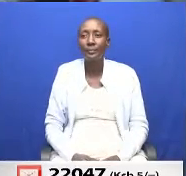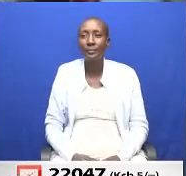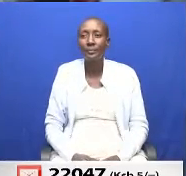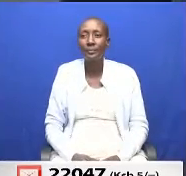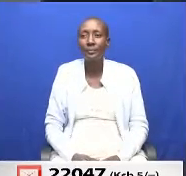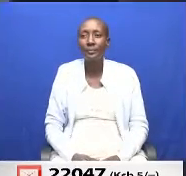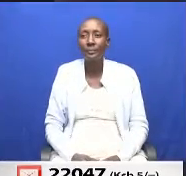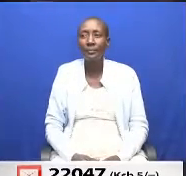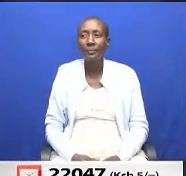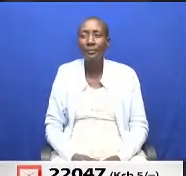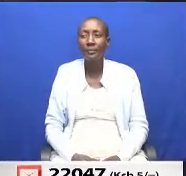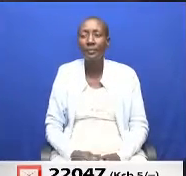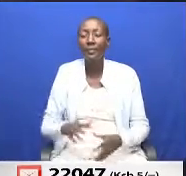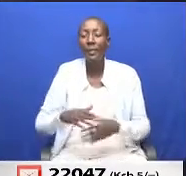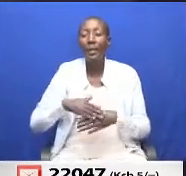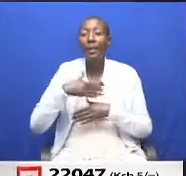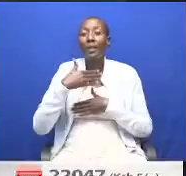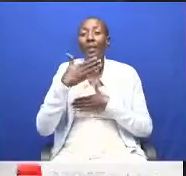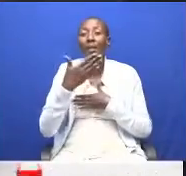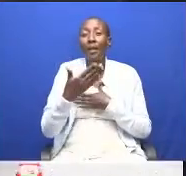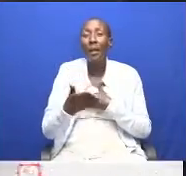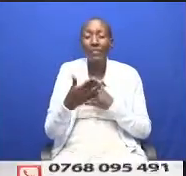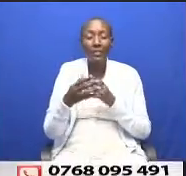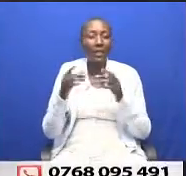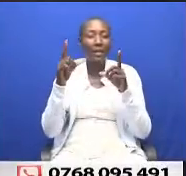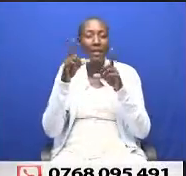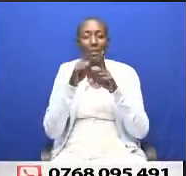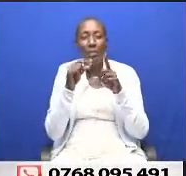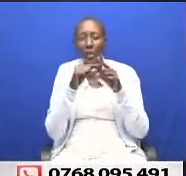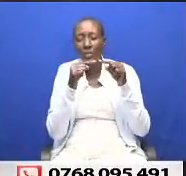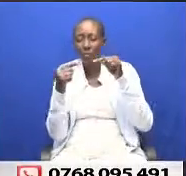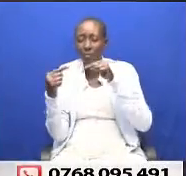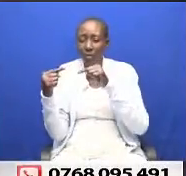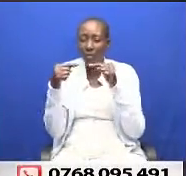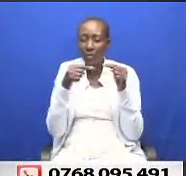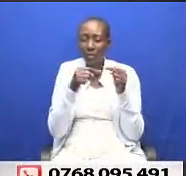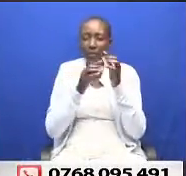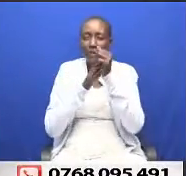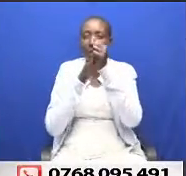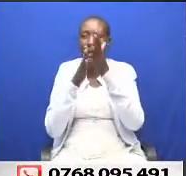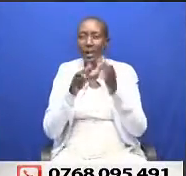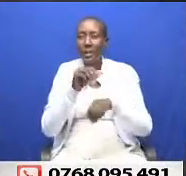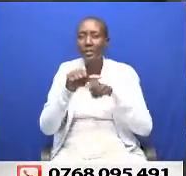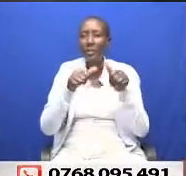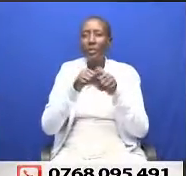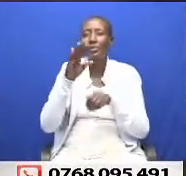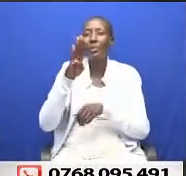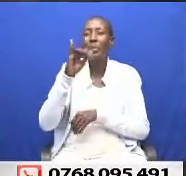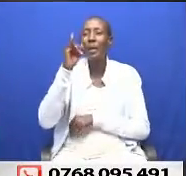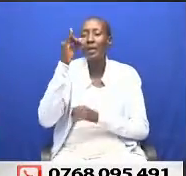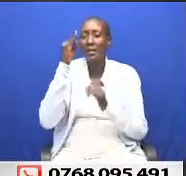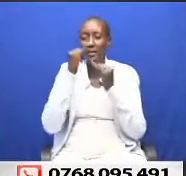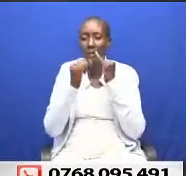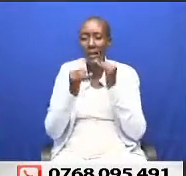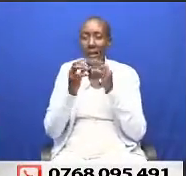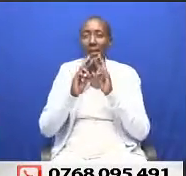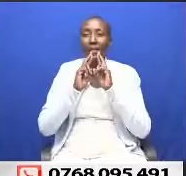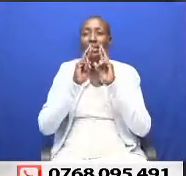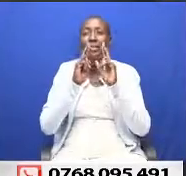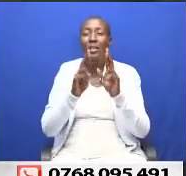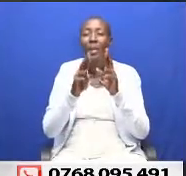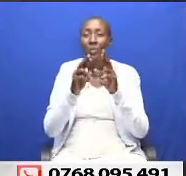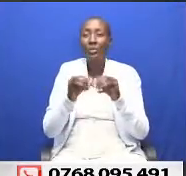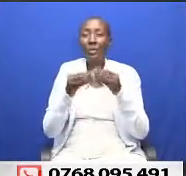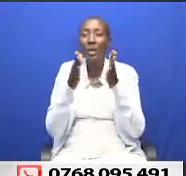Yes! Baada ya cheche za maneno miongoni mwa viongozi humu nchini kuhusu BBI, hatimaye ripoti hiyo imewekwa wazi kwa